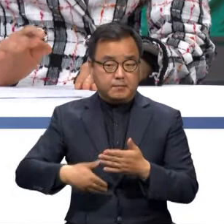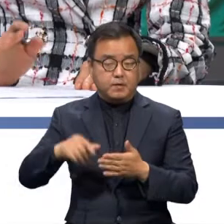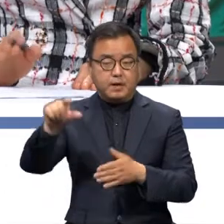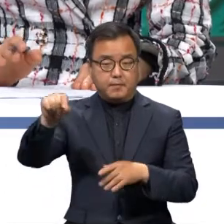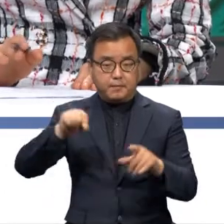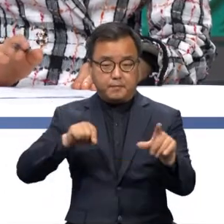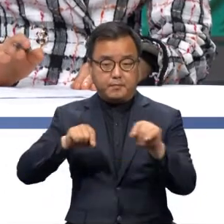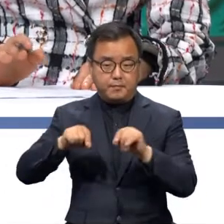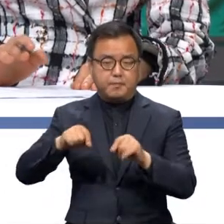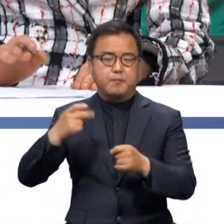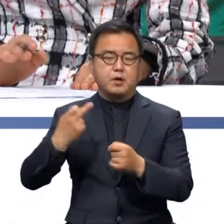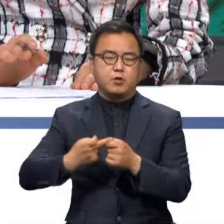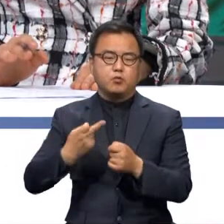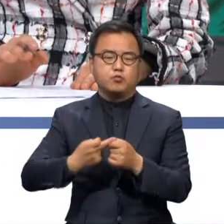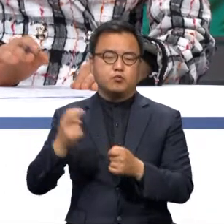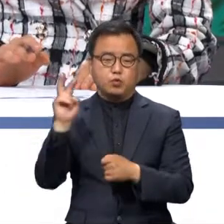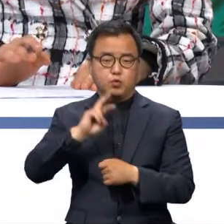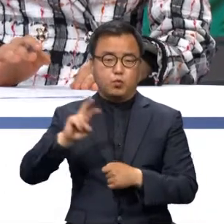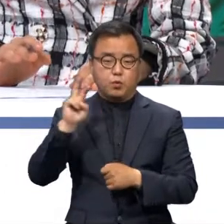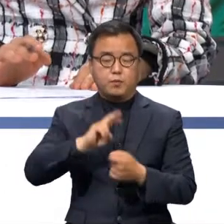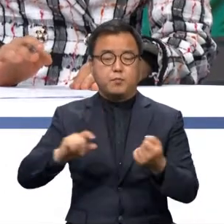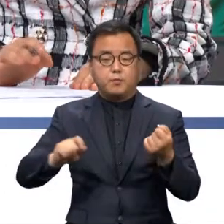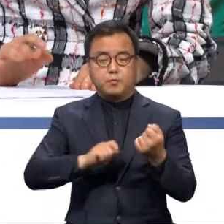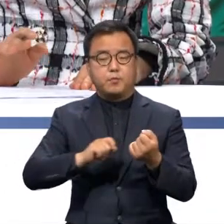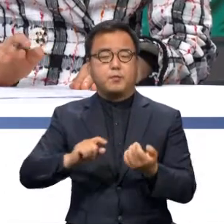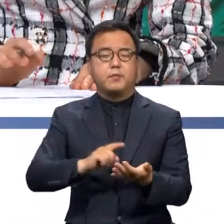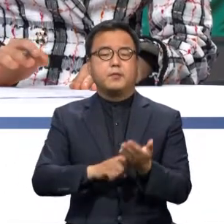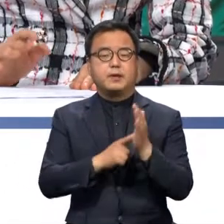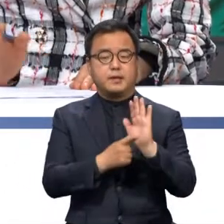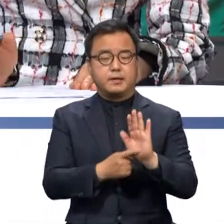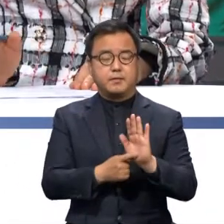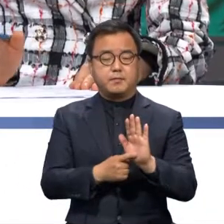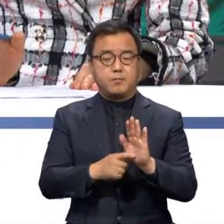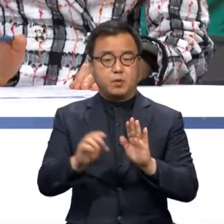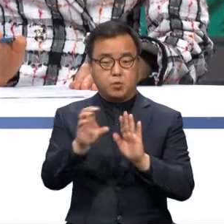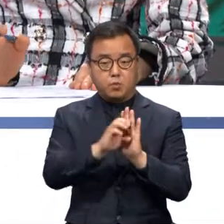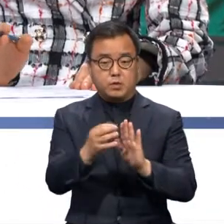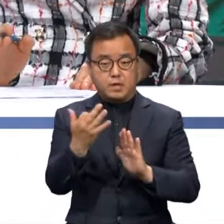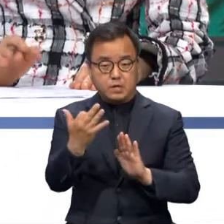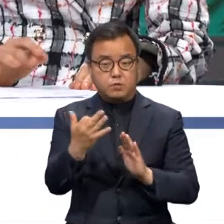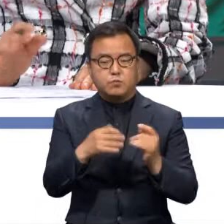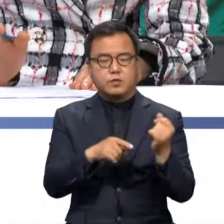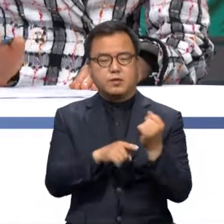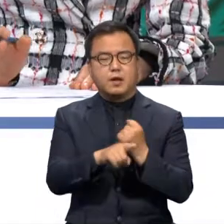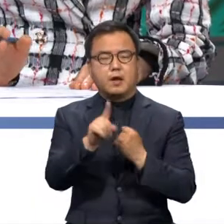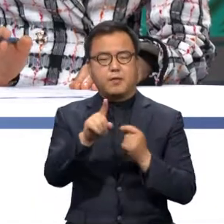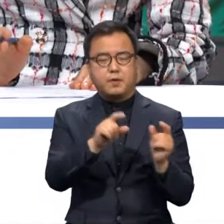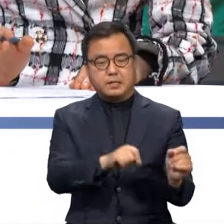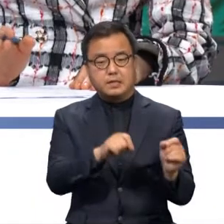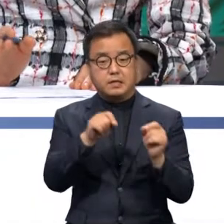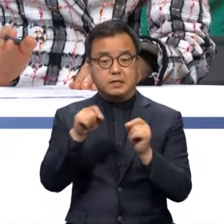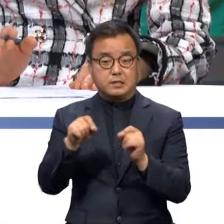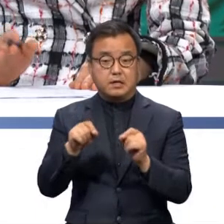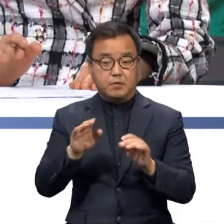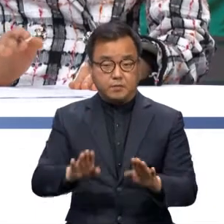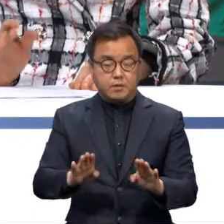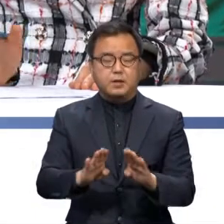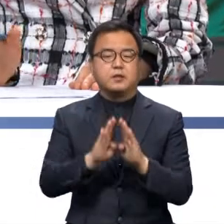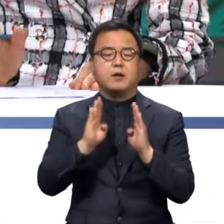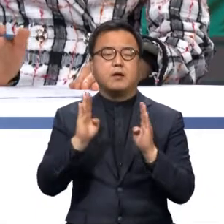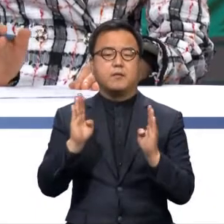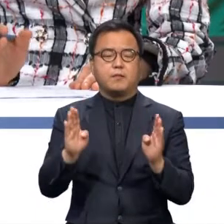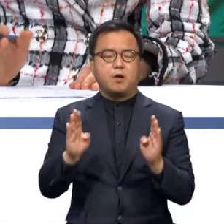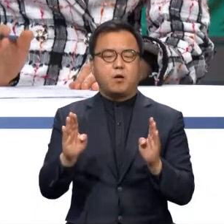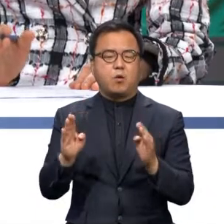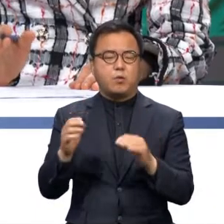총 12곡이 연주되었습니다. 코로나19로 한 차례 연기되었다가 열린 이번 공연은 만석이었고요. 금난세 해설가